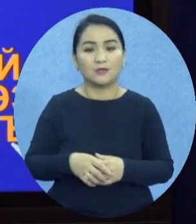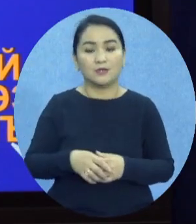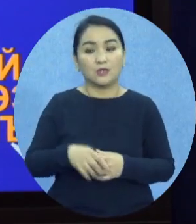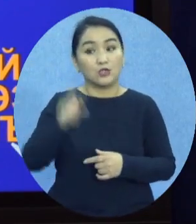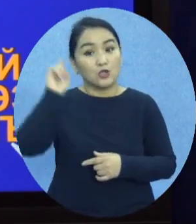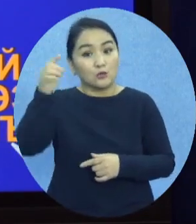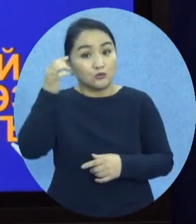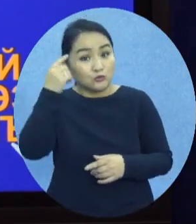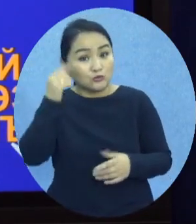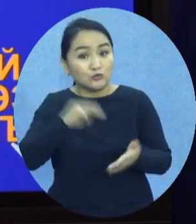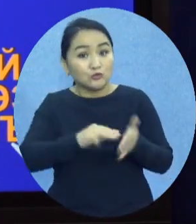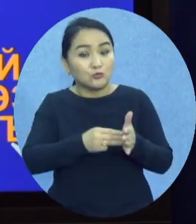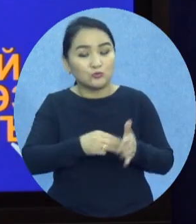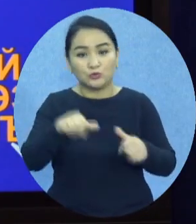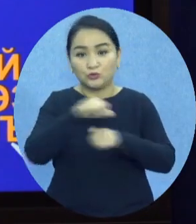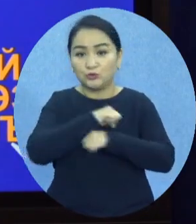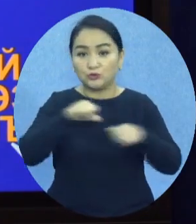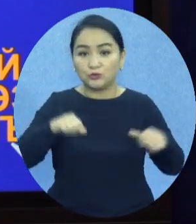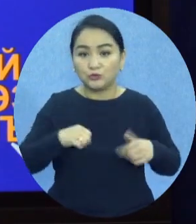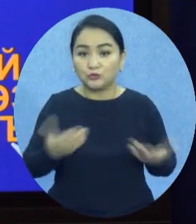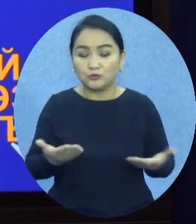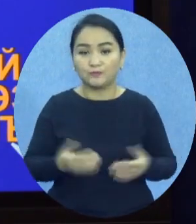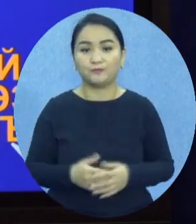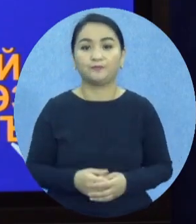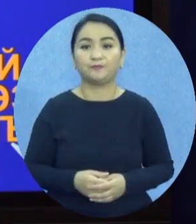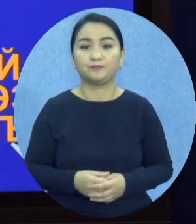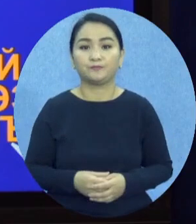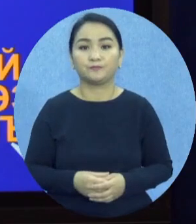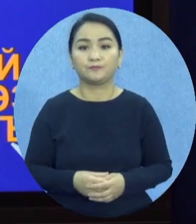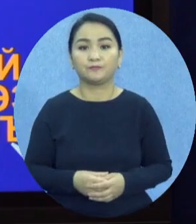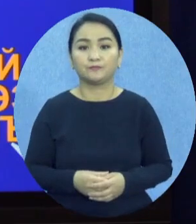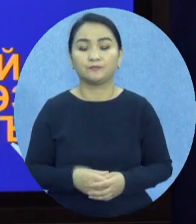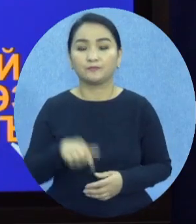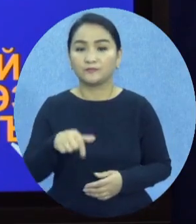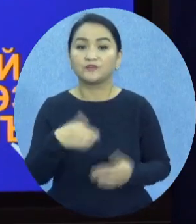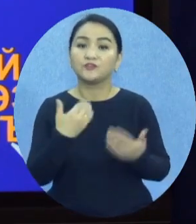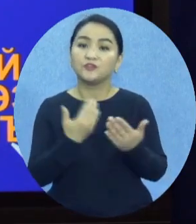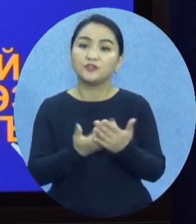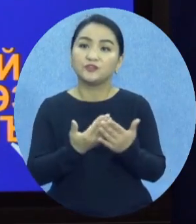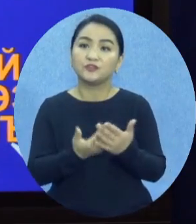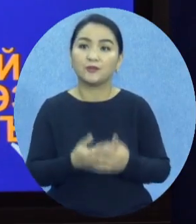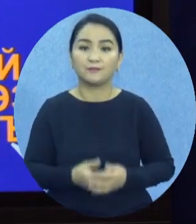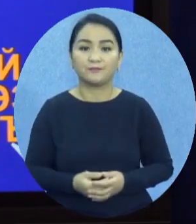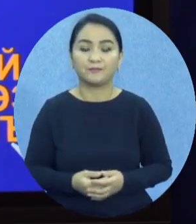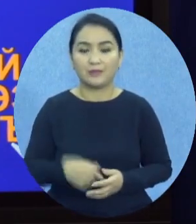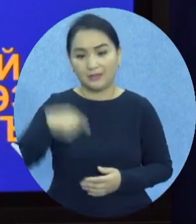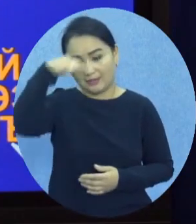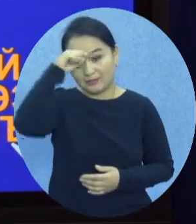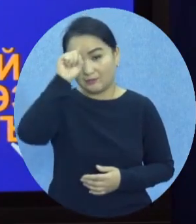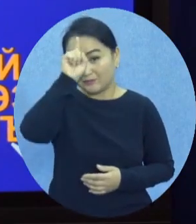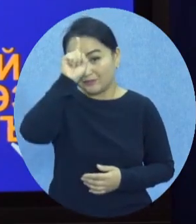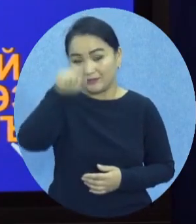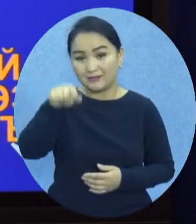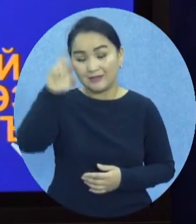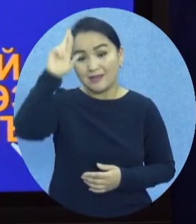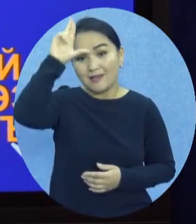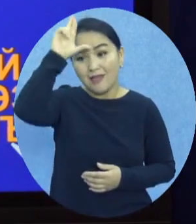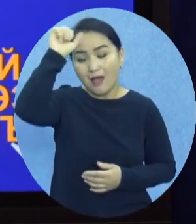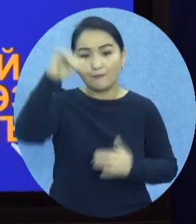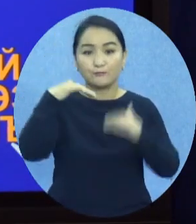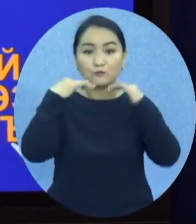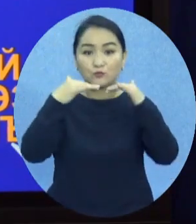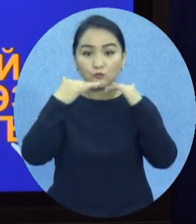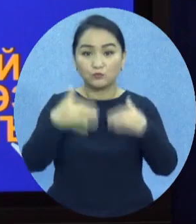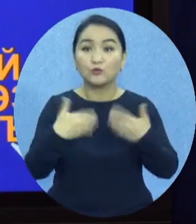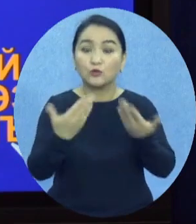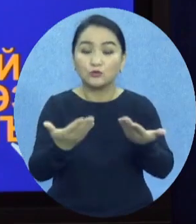байгаа иргэдийн зүгээс бол хэд хэдэн зүйлийг анхаарах хэрэгтэй. Тухайлбал та эрүүл мэндийн яамнаас зөвлөж байгаа. За эсвэл эрүүл